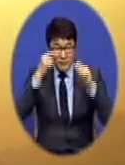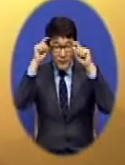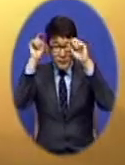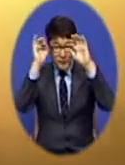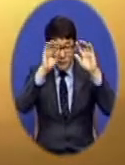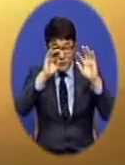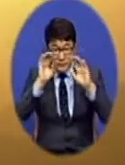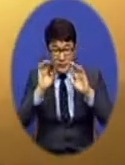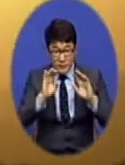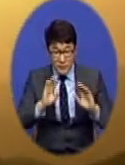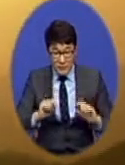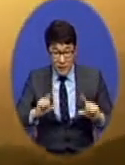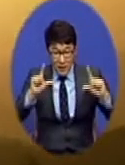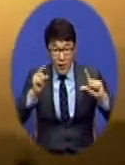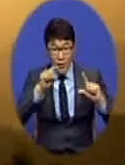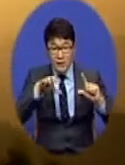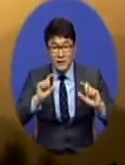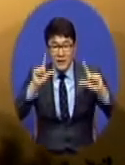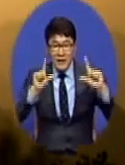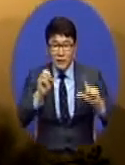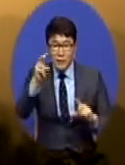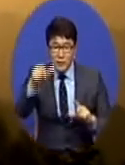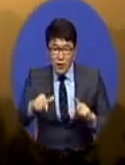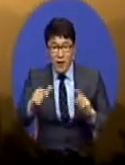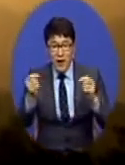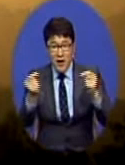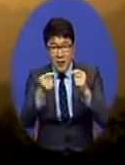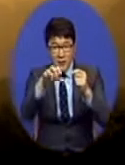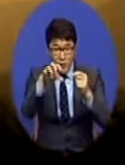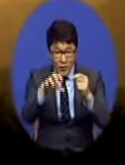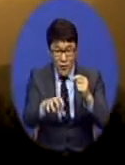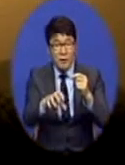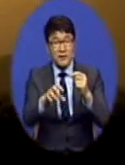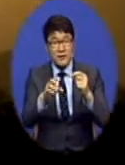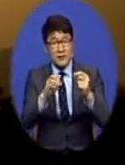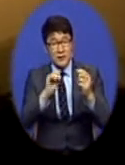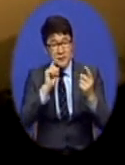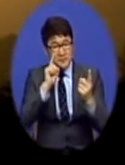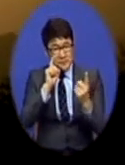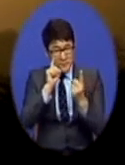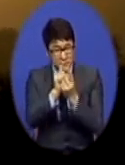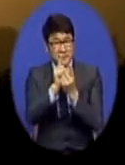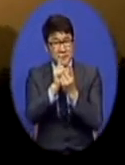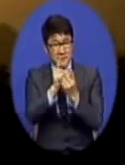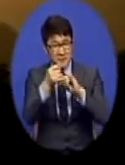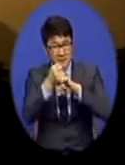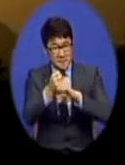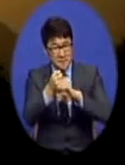첫눈이 내리는 날 안동역 앞에서